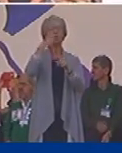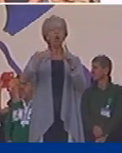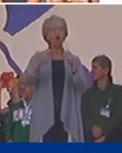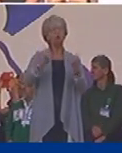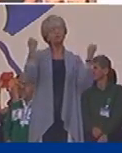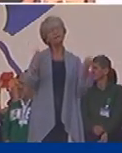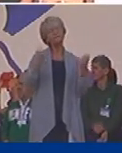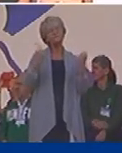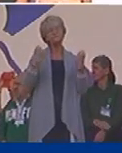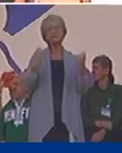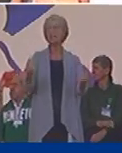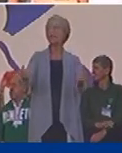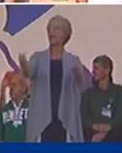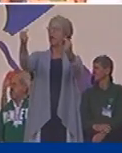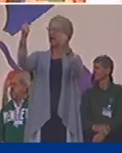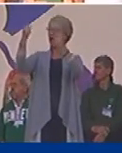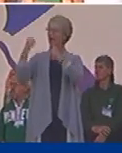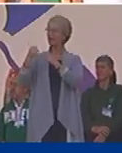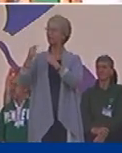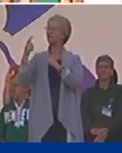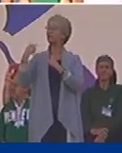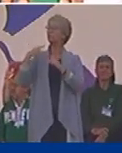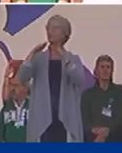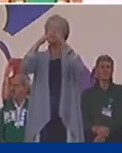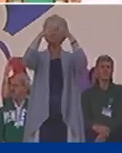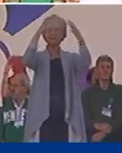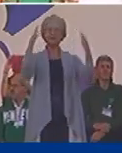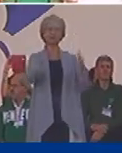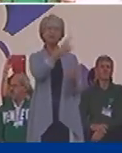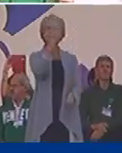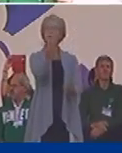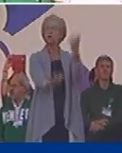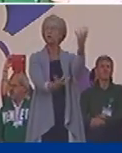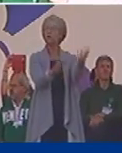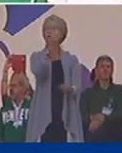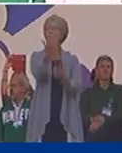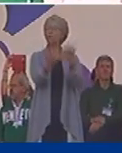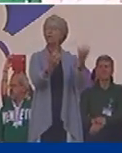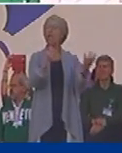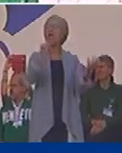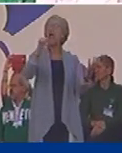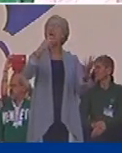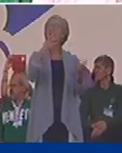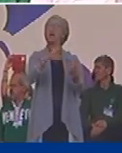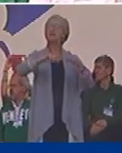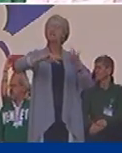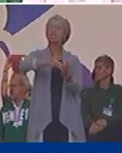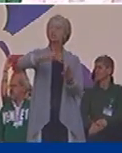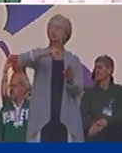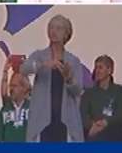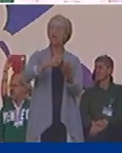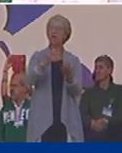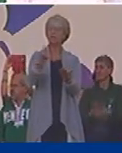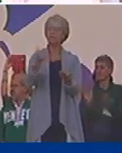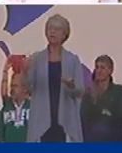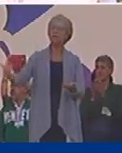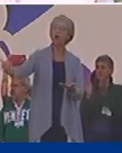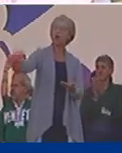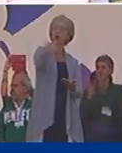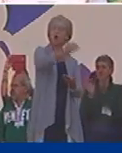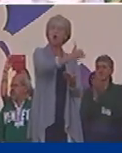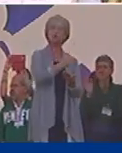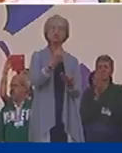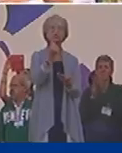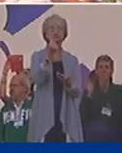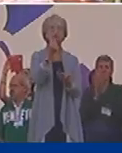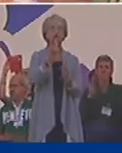centinaia di chilometri per andare sotto il tendone a cucinare una matriciana per raccogliere soldi a sostegno